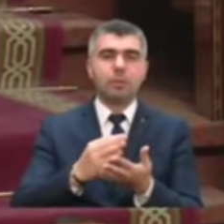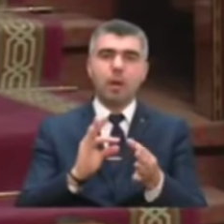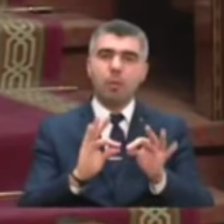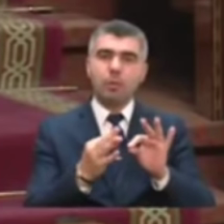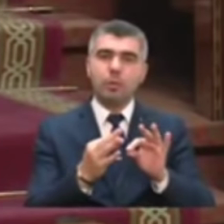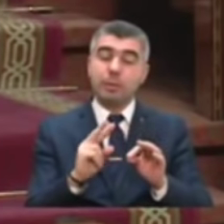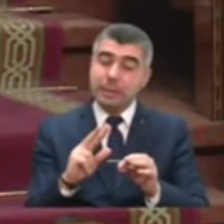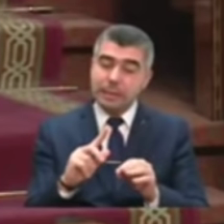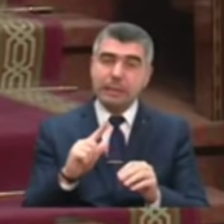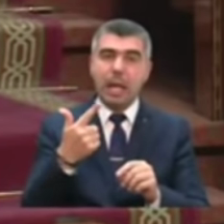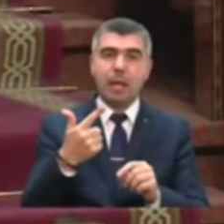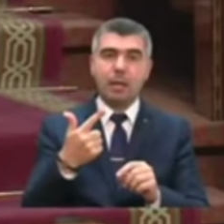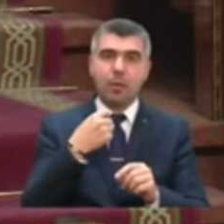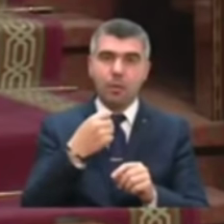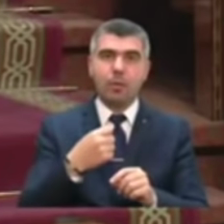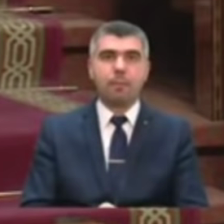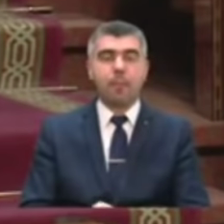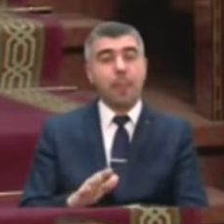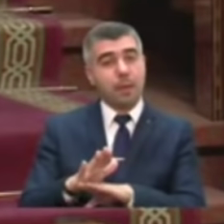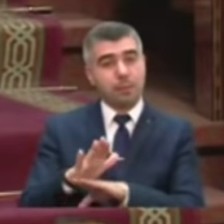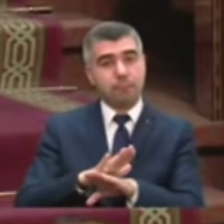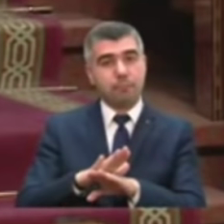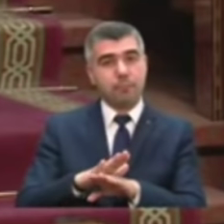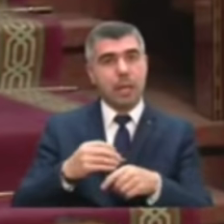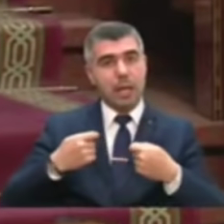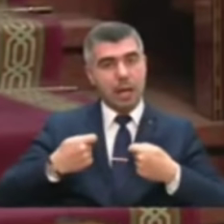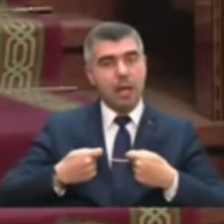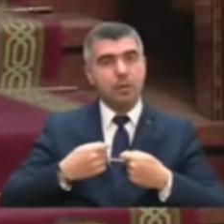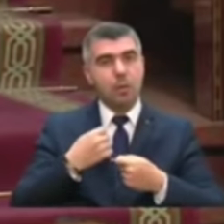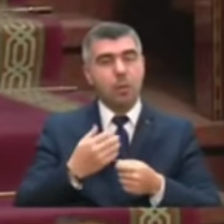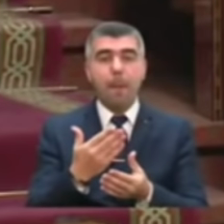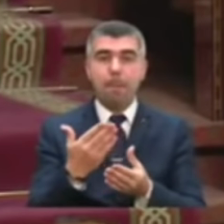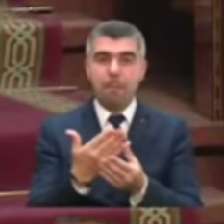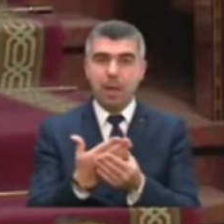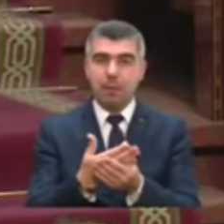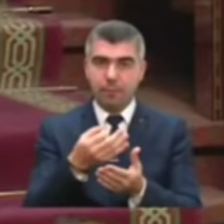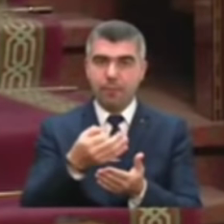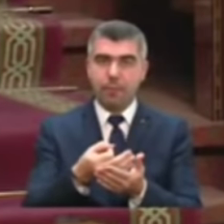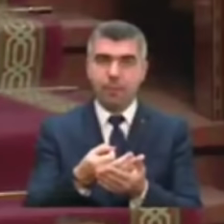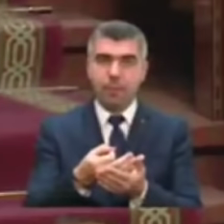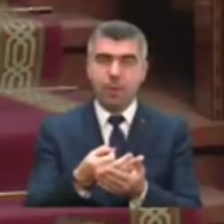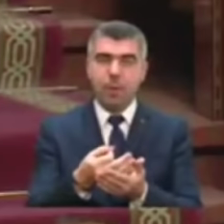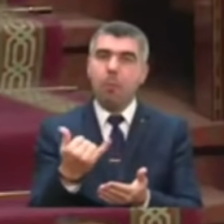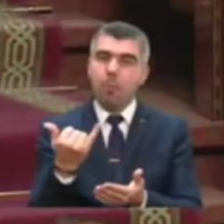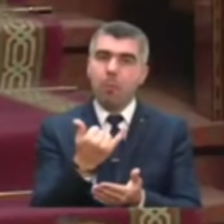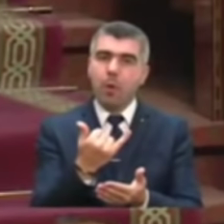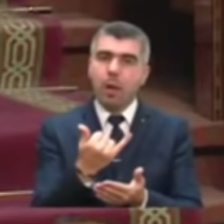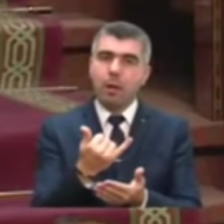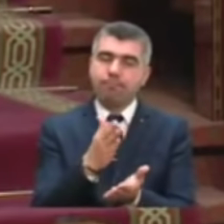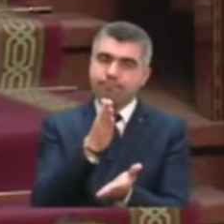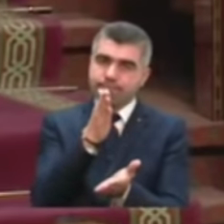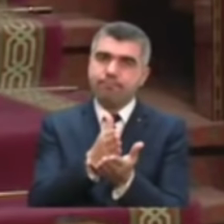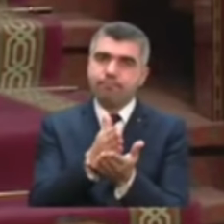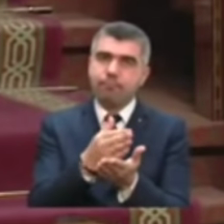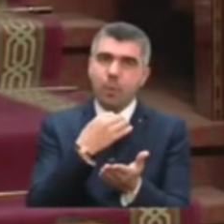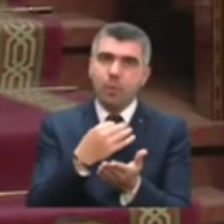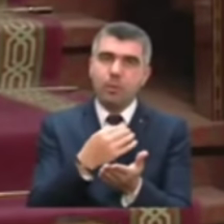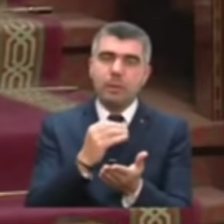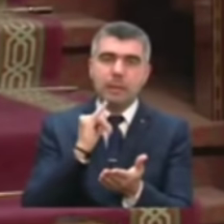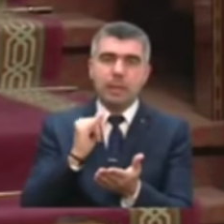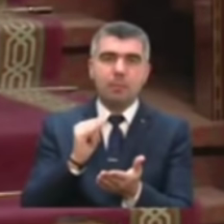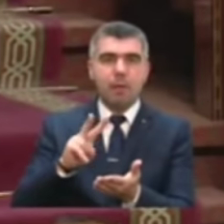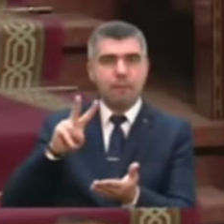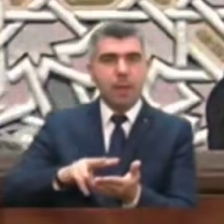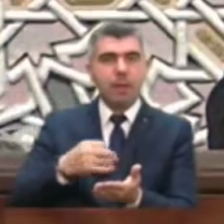الشيء. الله يخليك سيد رئيس، خذوا هذا الملف يعني بجدية وهذا الشيء ينزل للواقع. وشكرا.